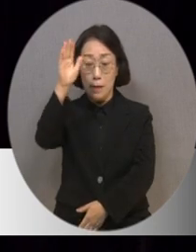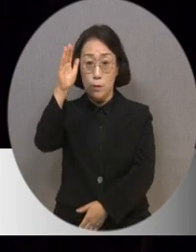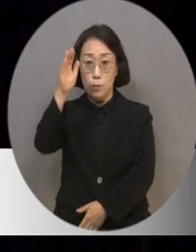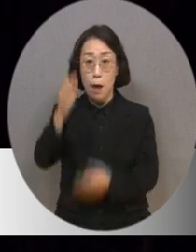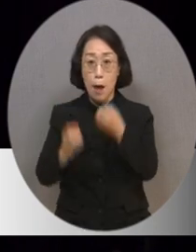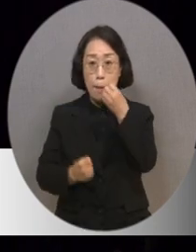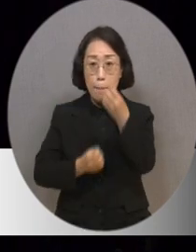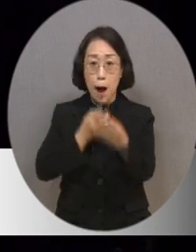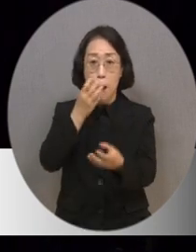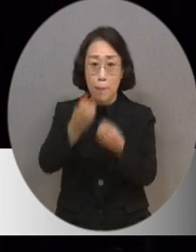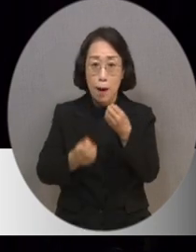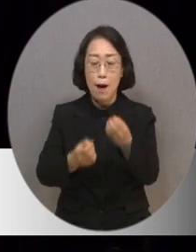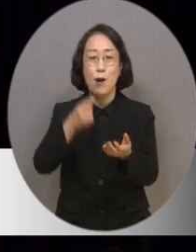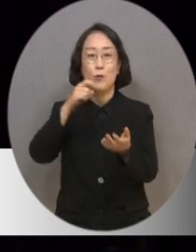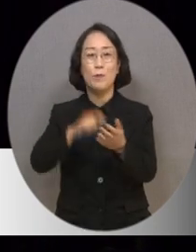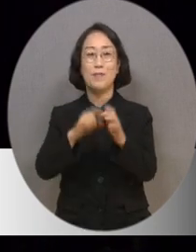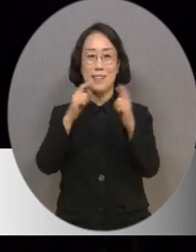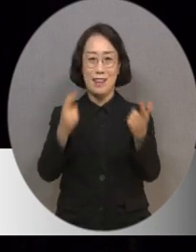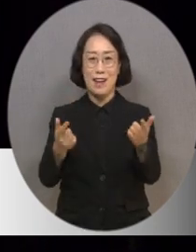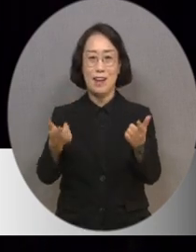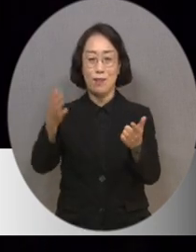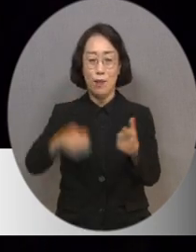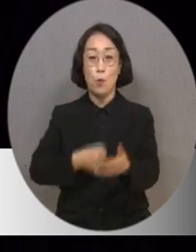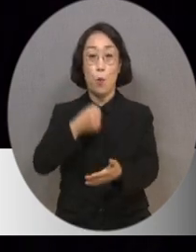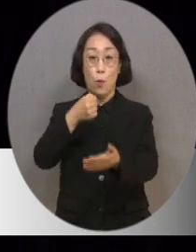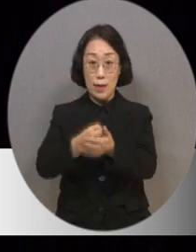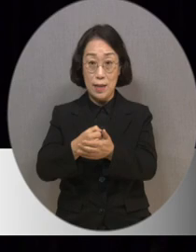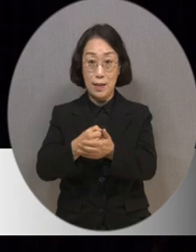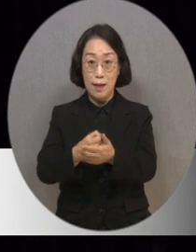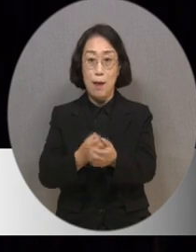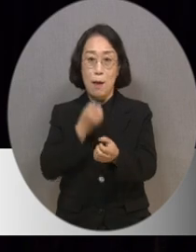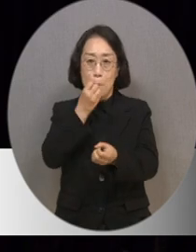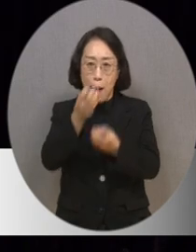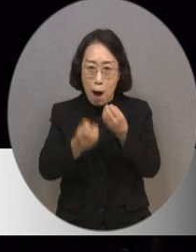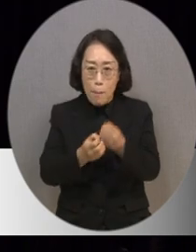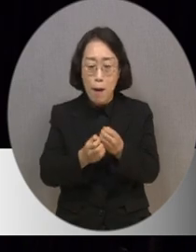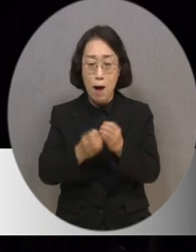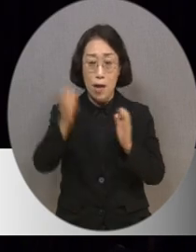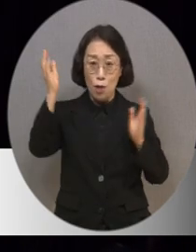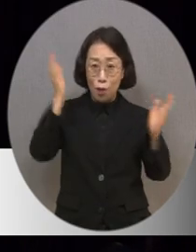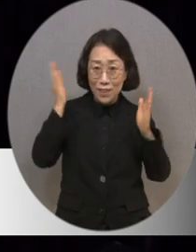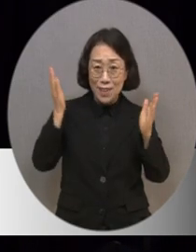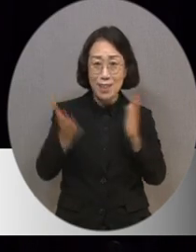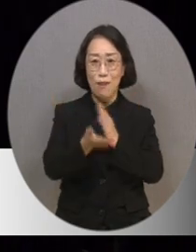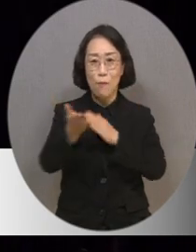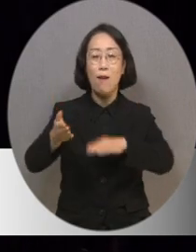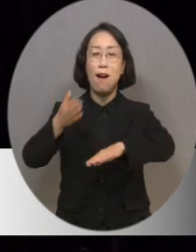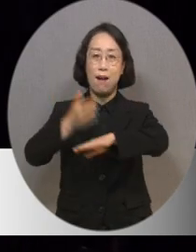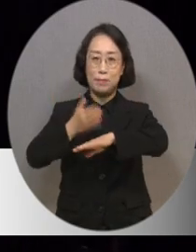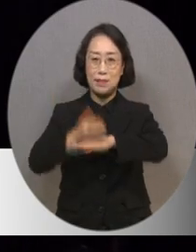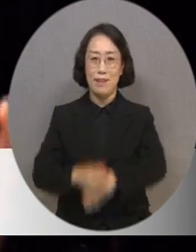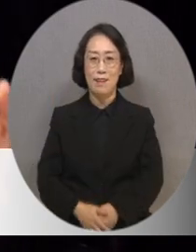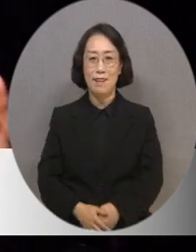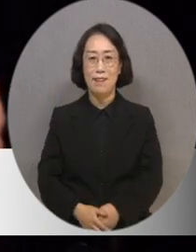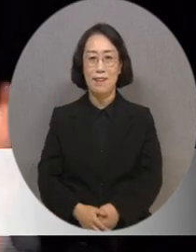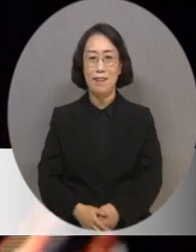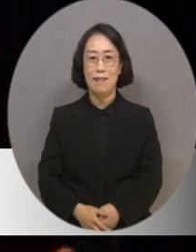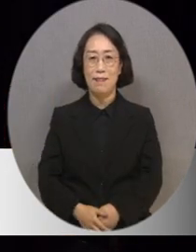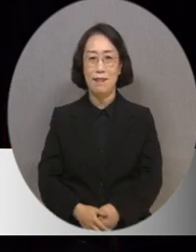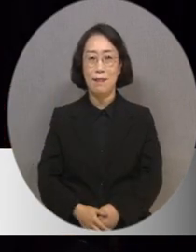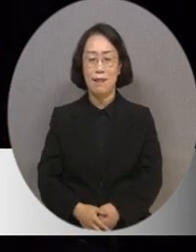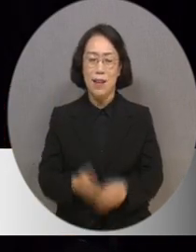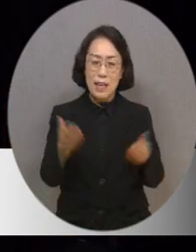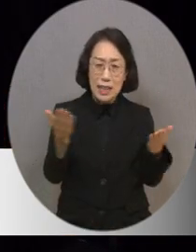꺼내기가 되게 힘들었을 텐데 용기 있게 그걸 꺼내주신 거에 일단 너무너무 감사드리고 이제 다들